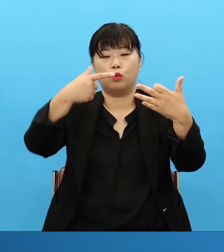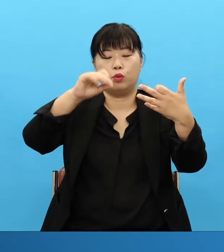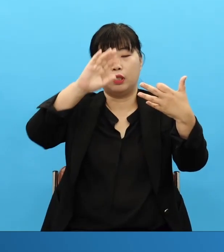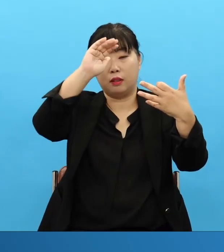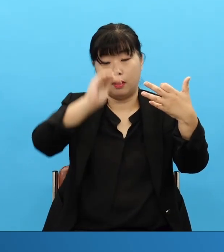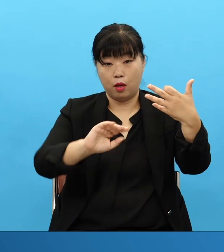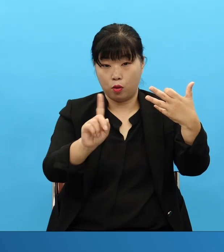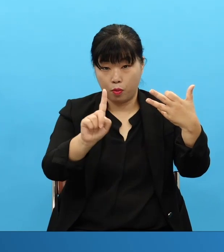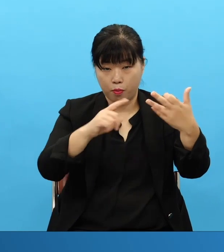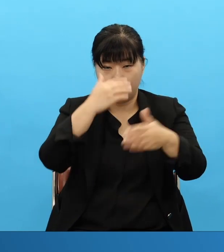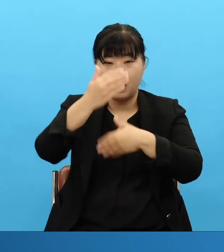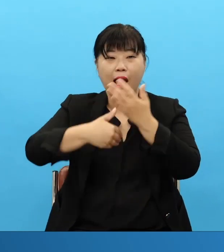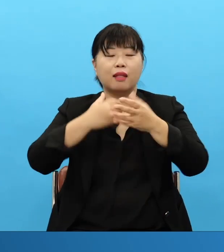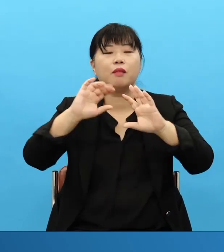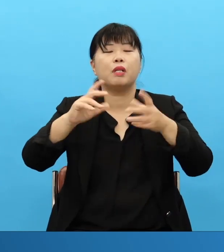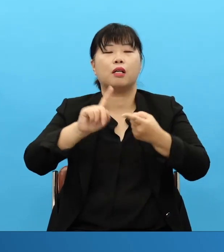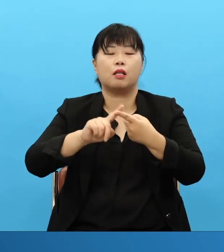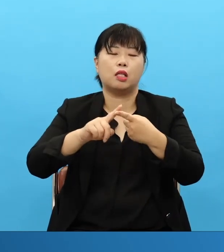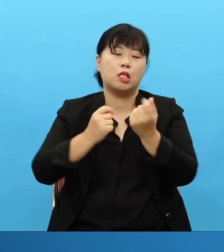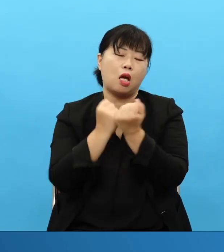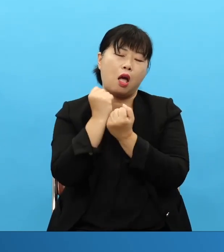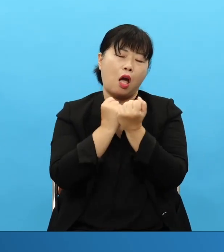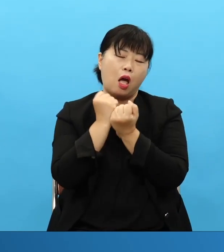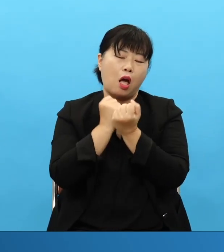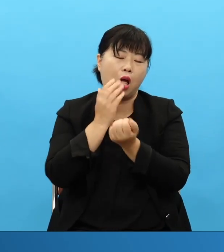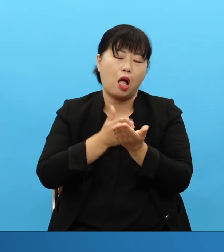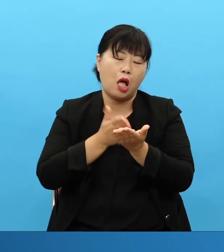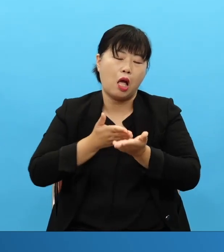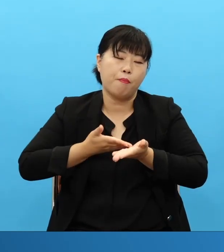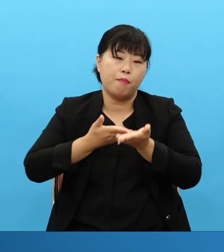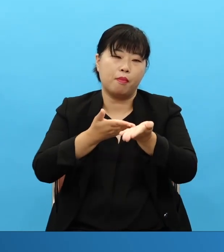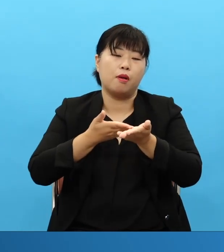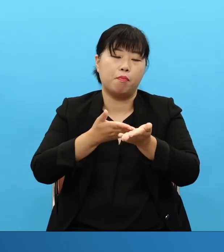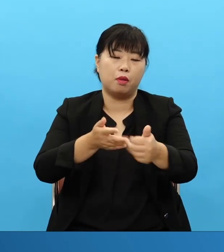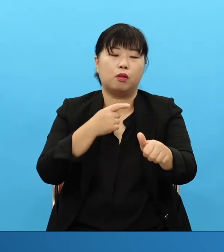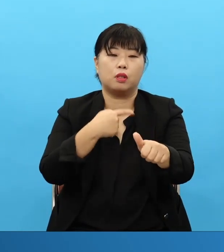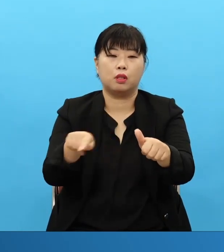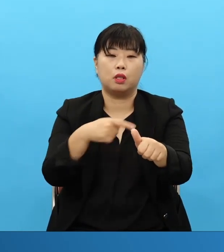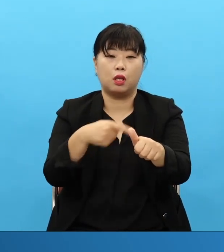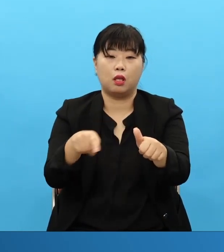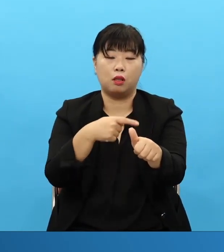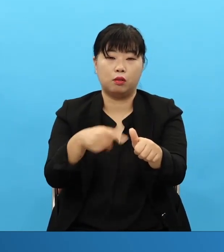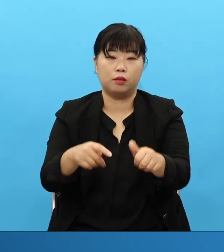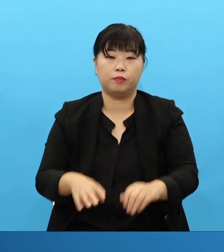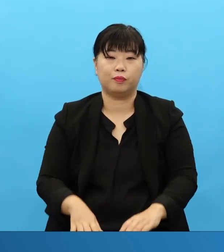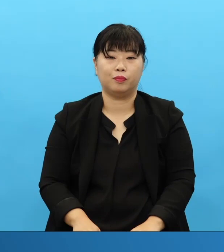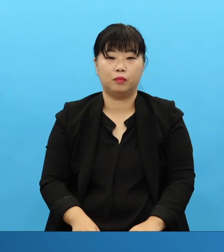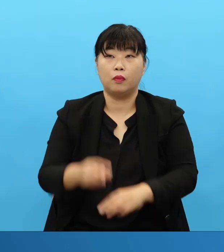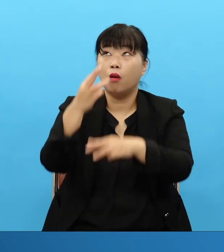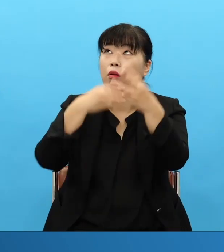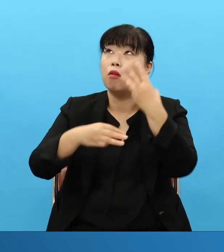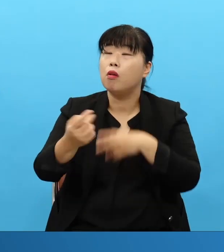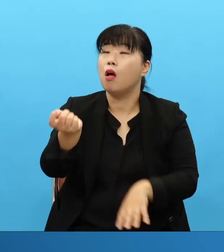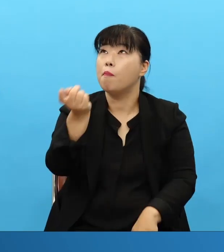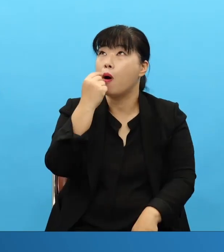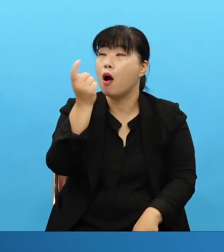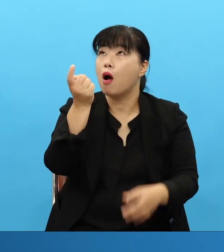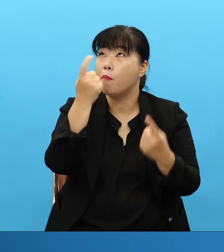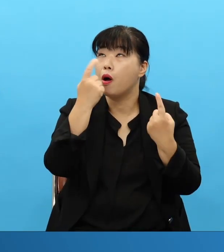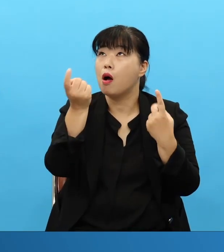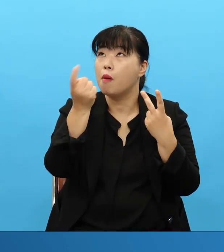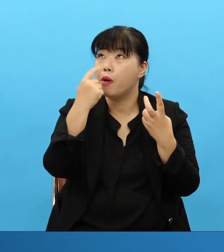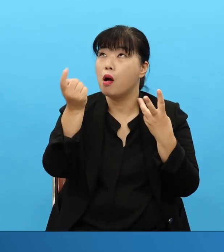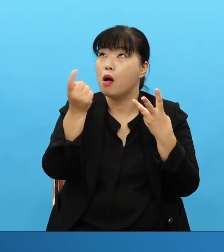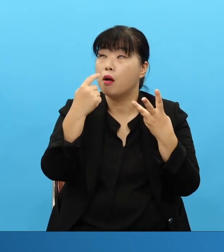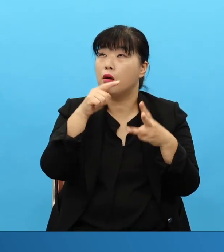하나님의 나라. God's kingdom. 끝입니다. That's it then. 렘넌 이거 알고 나가니까 어디서든지 이기는 겁니다. The remnants go